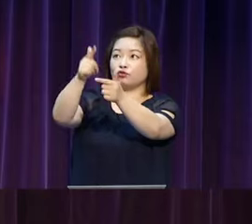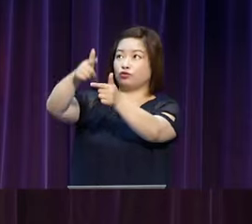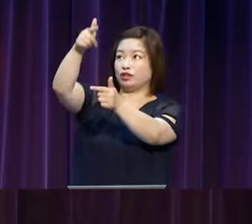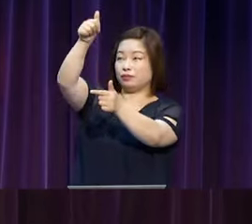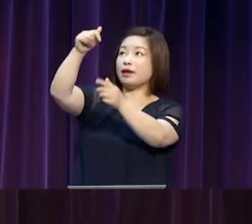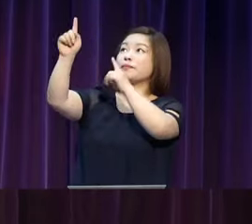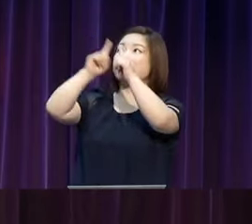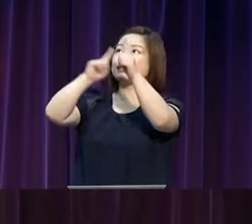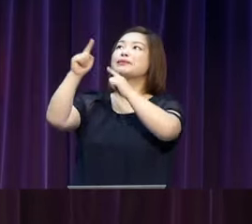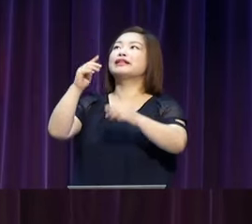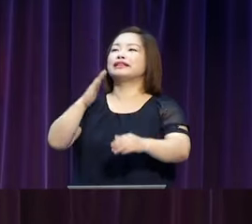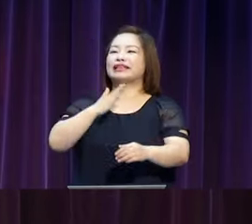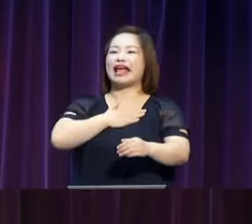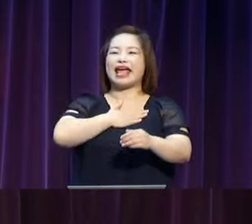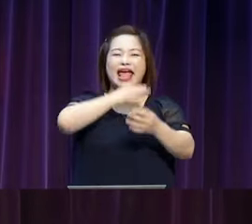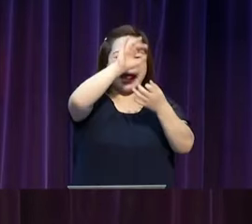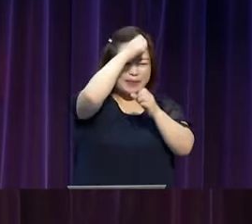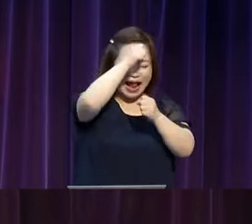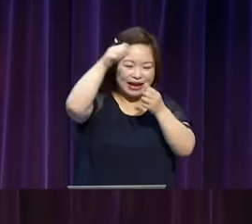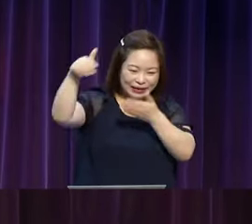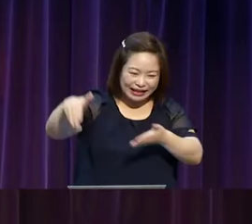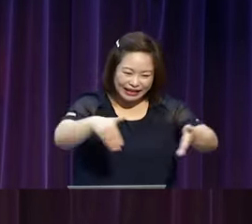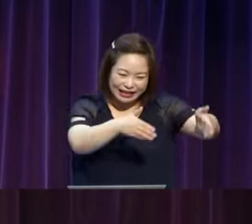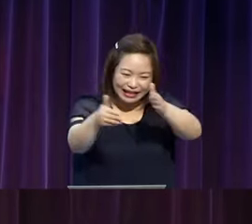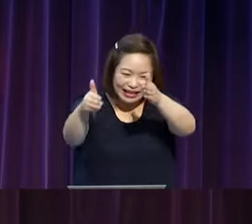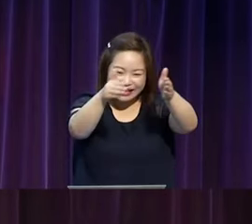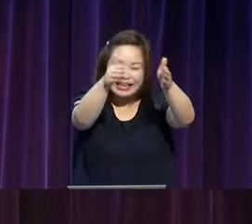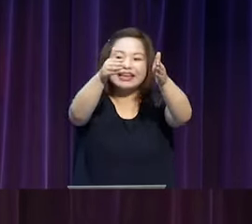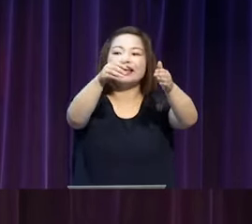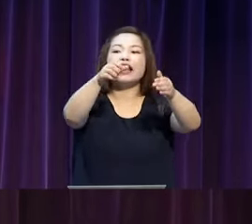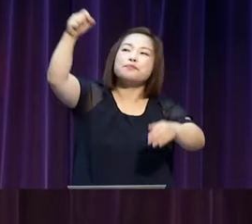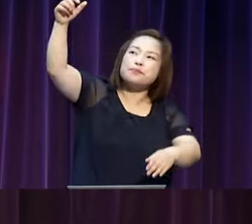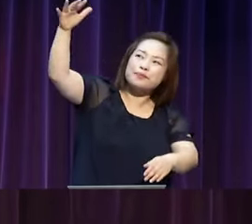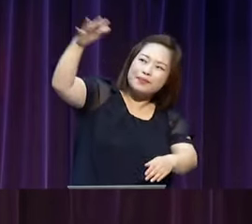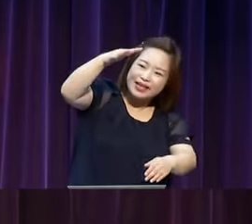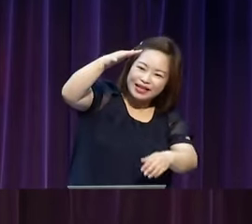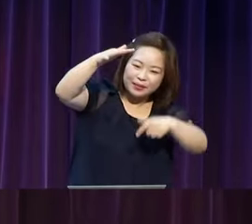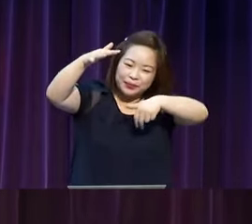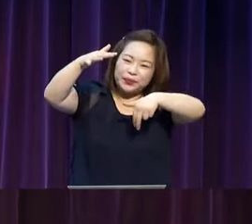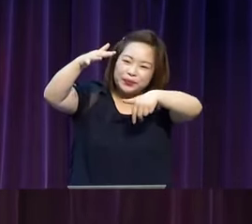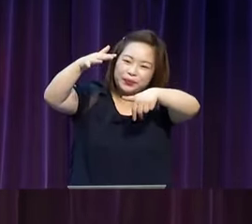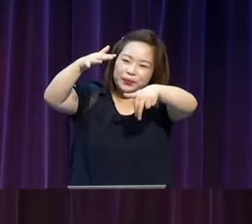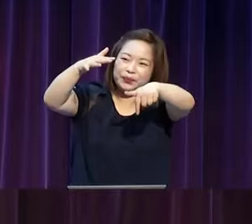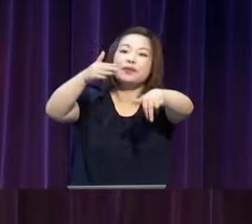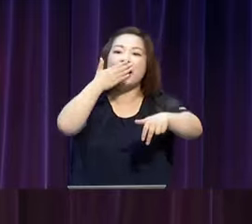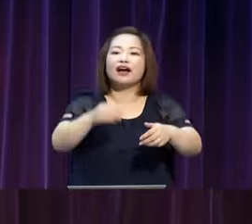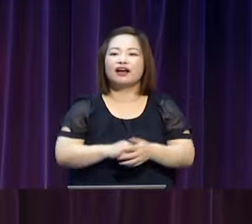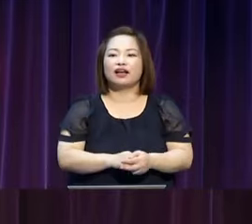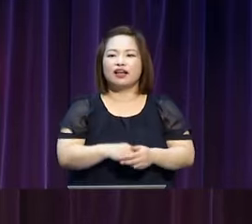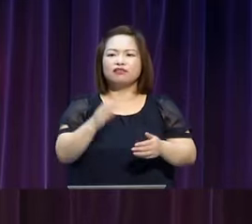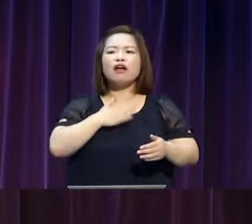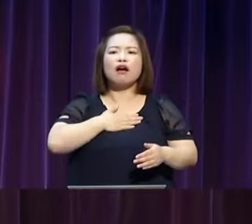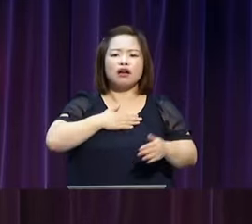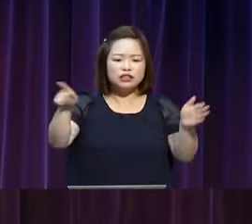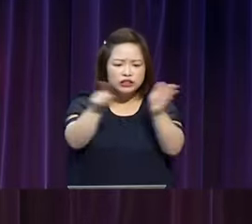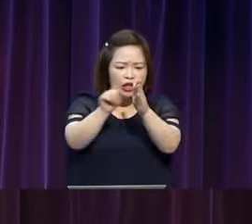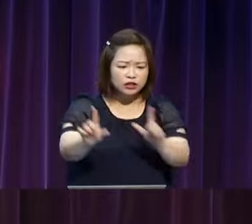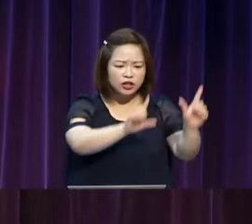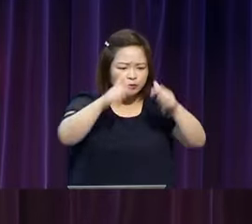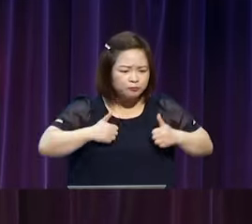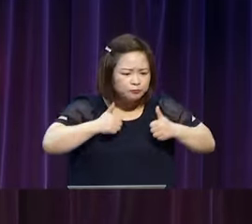발의 등이요 내 길의 빛이니이다. 어떻게 살 거예요? 앞으로 내가 잘 살아야 되는데